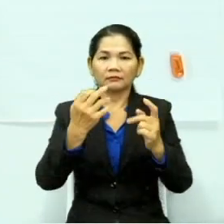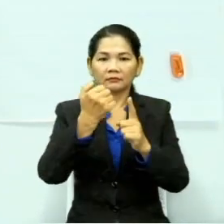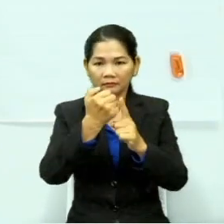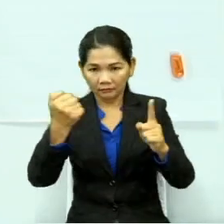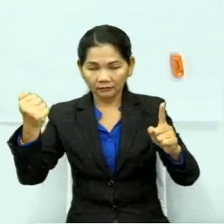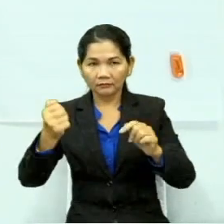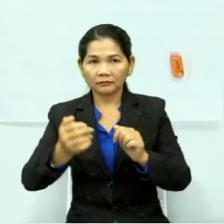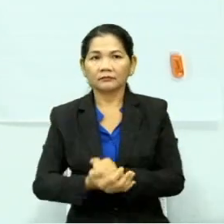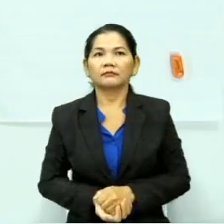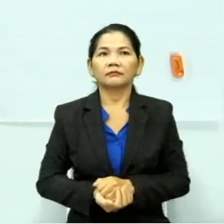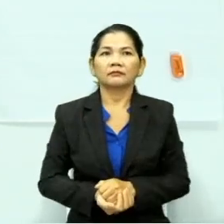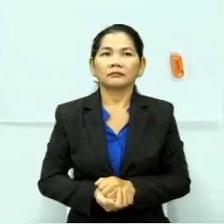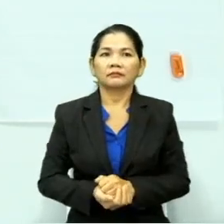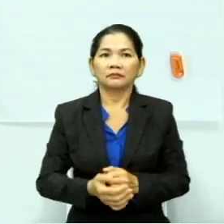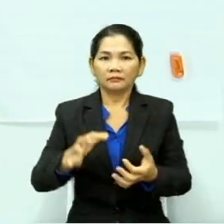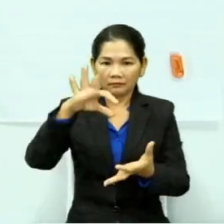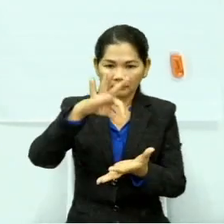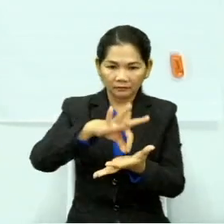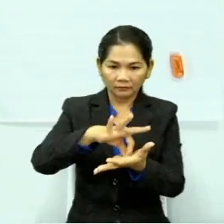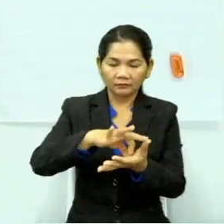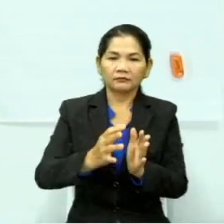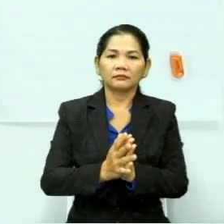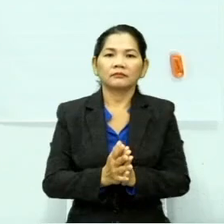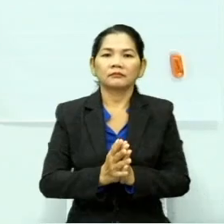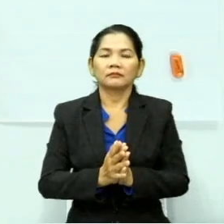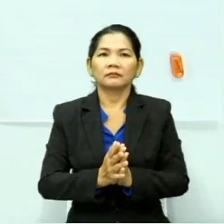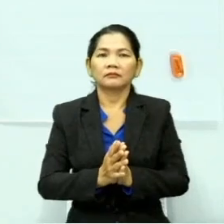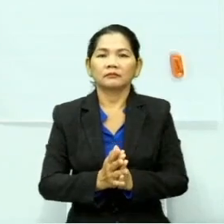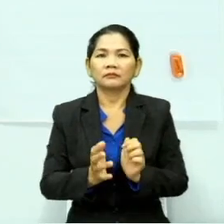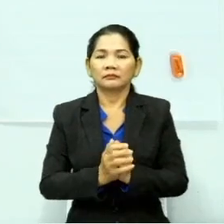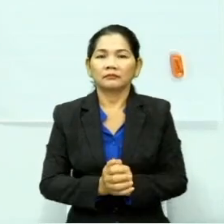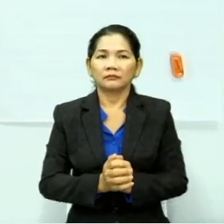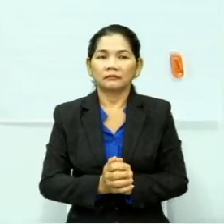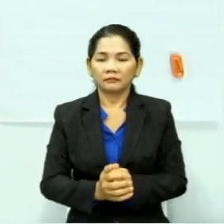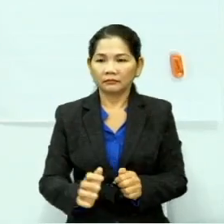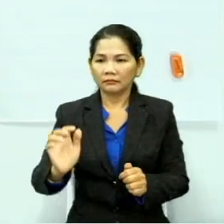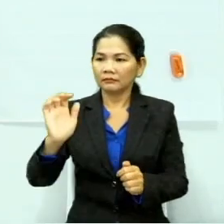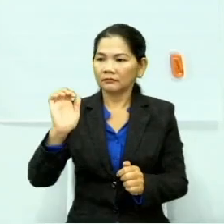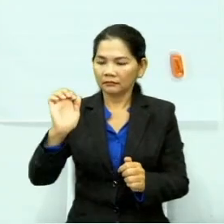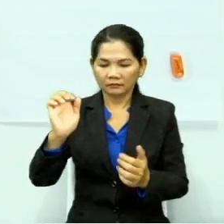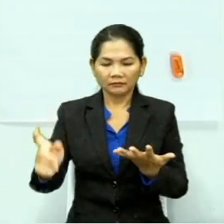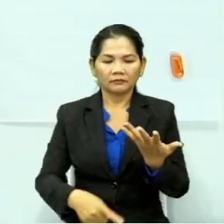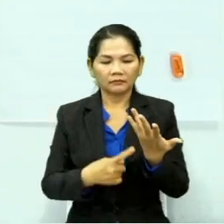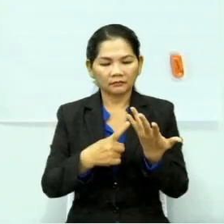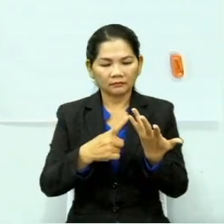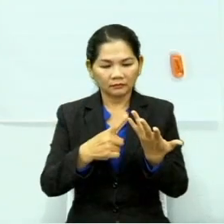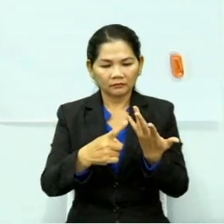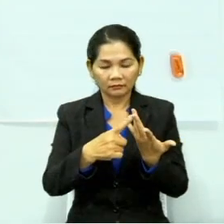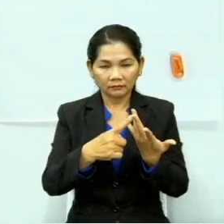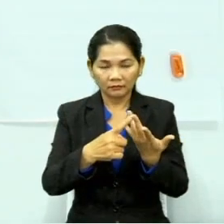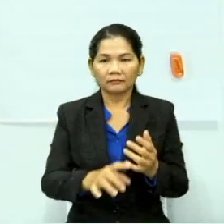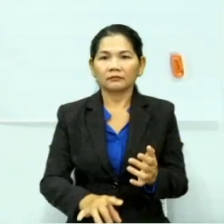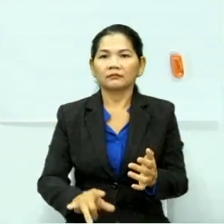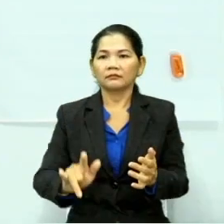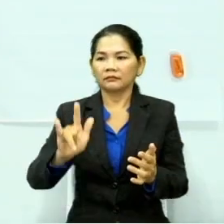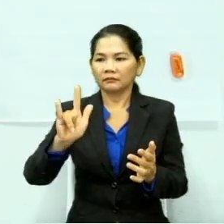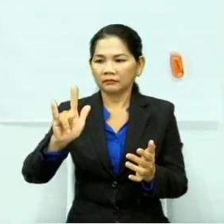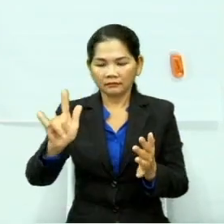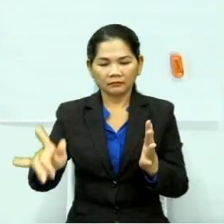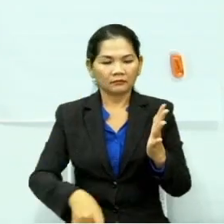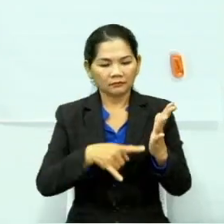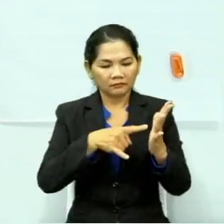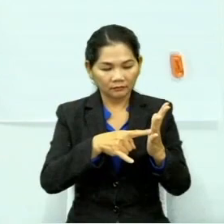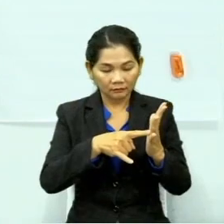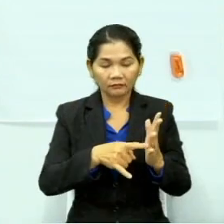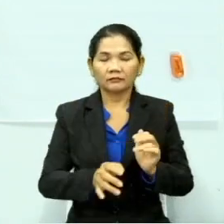thả bồi chùm bùa cha chùm bùa nế cha dương tay ta này dây thả sầm bùa nó con á ta đã tập bị từ